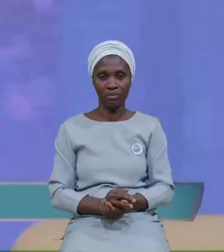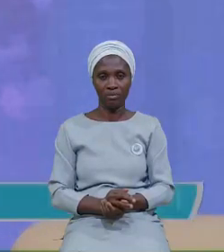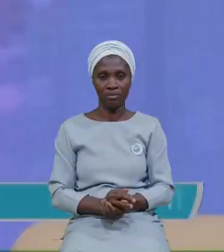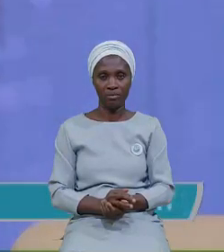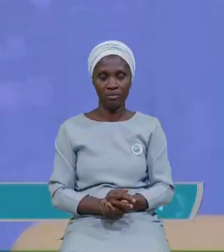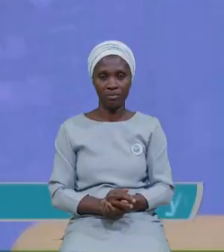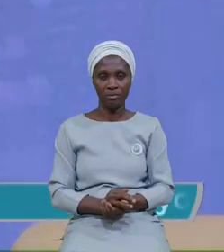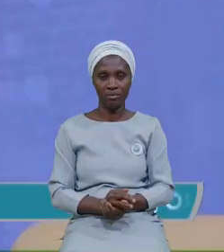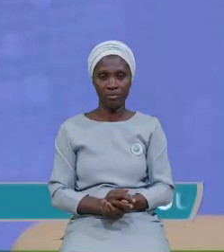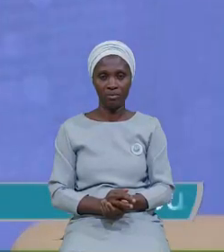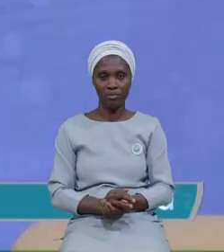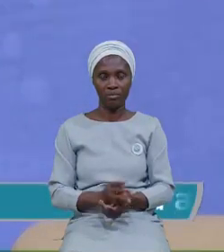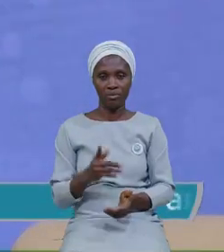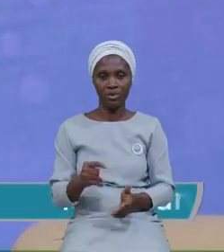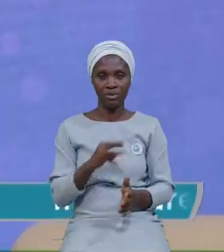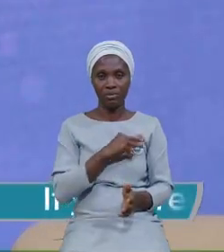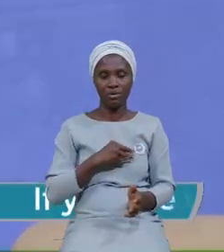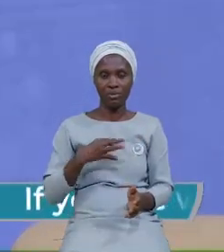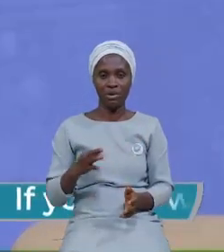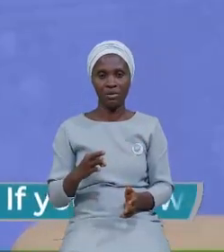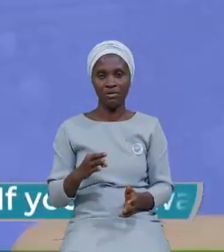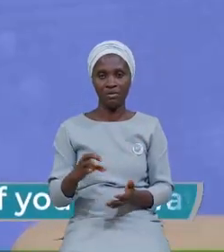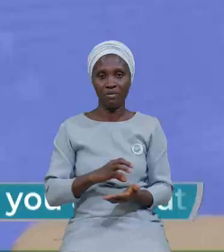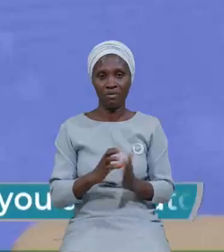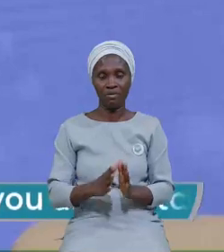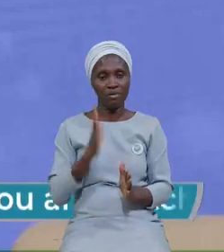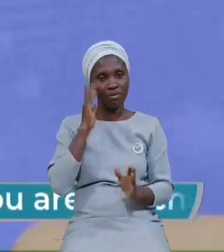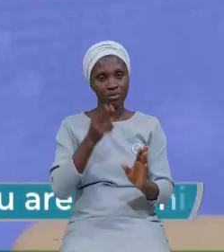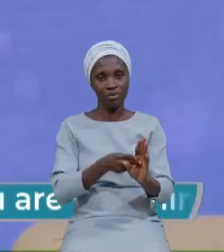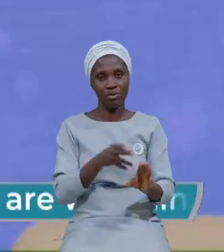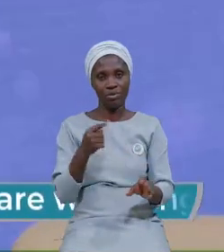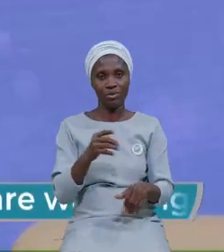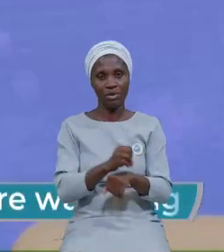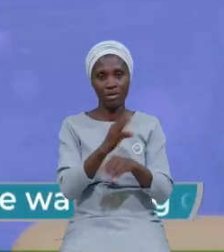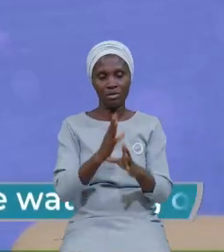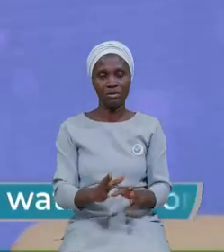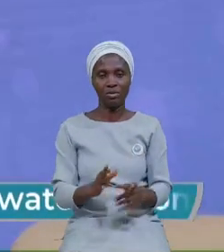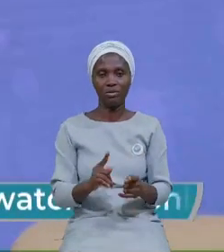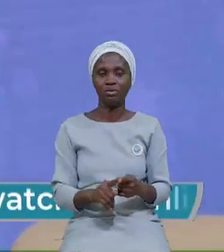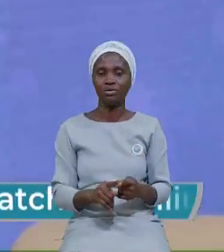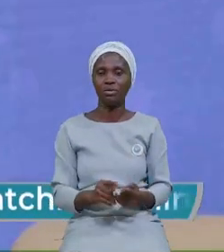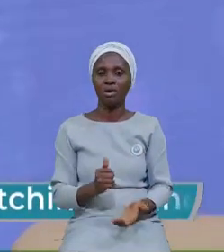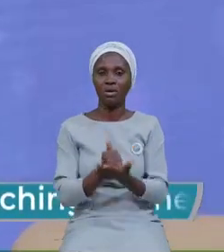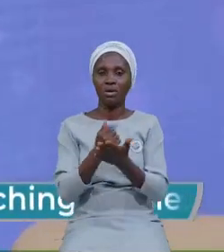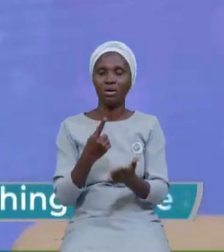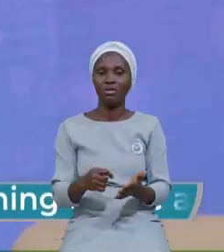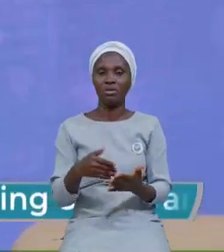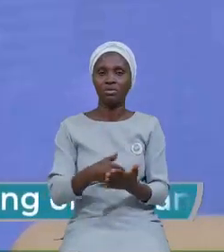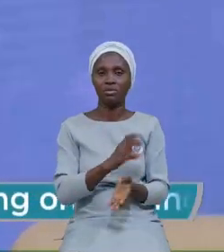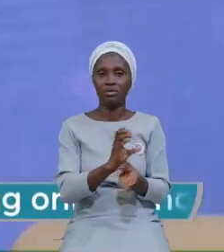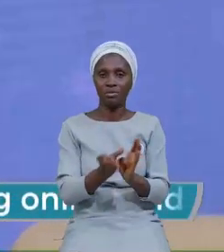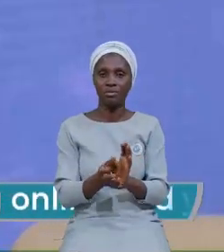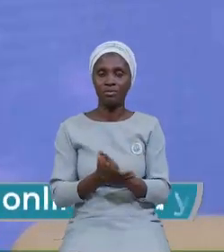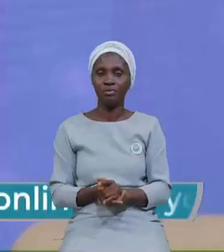main et aidons ceux-là qui ont levé la main